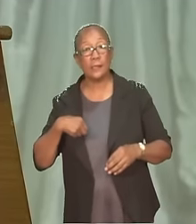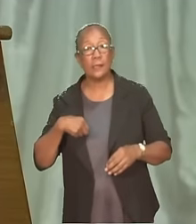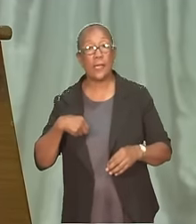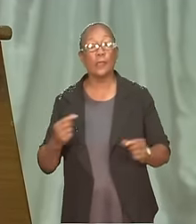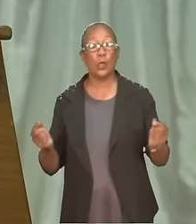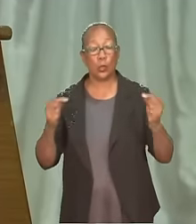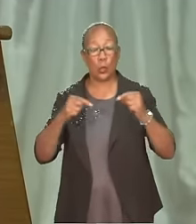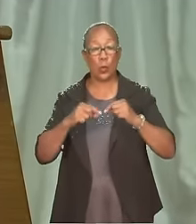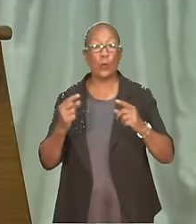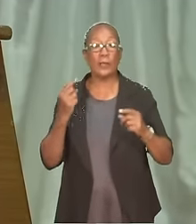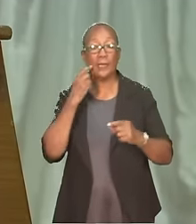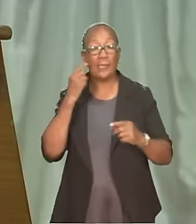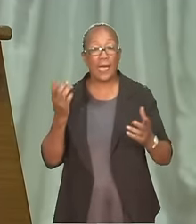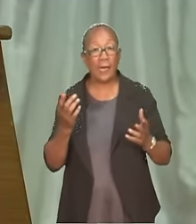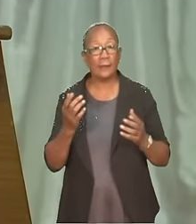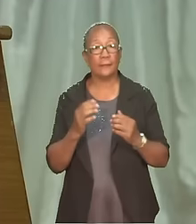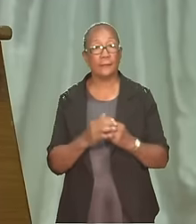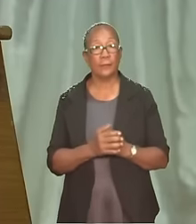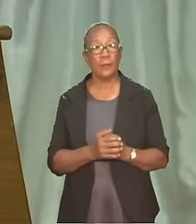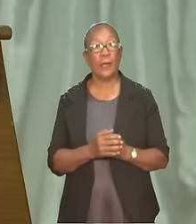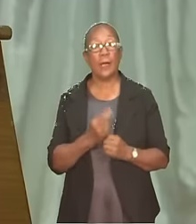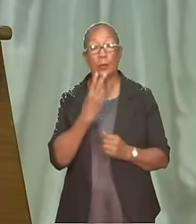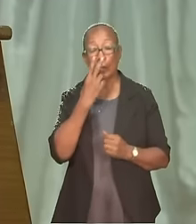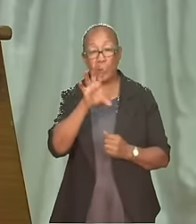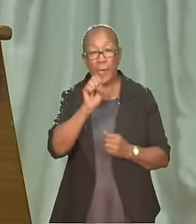moet u dat merken.